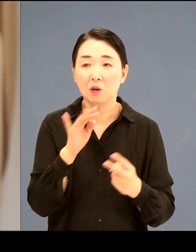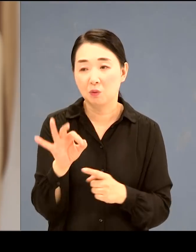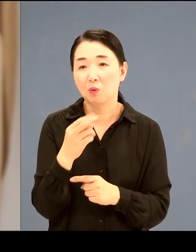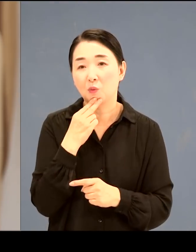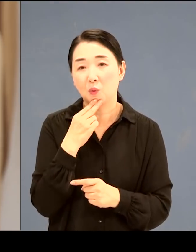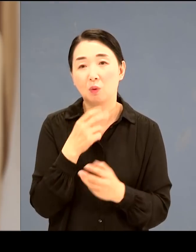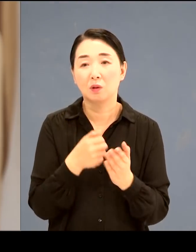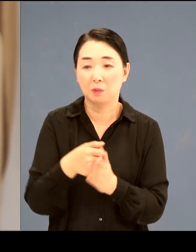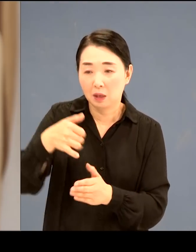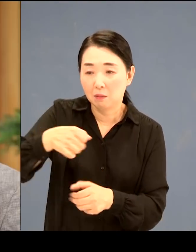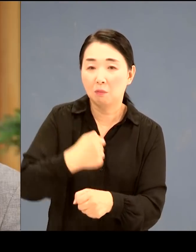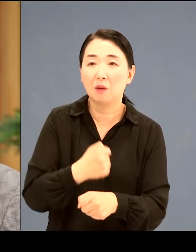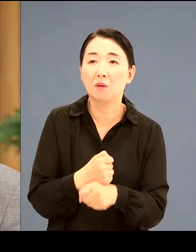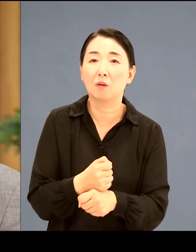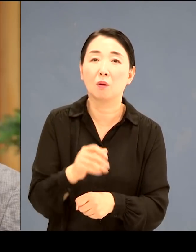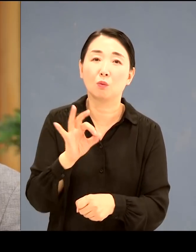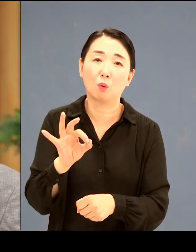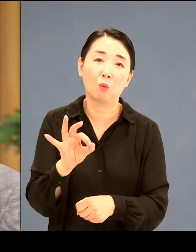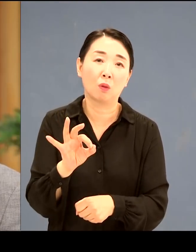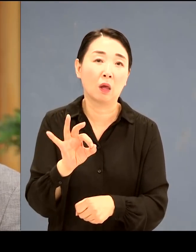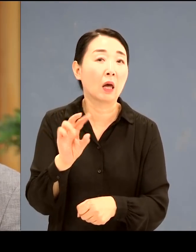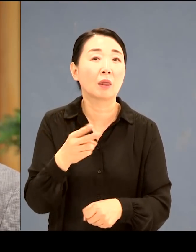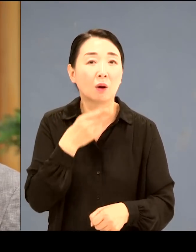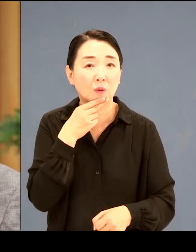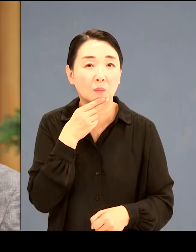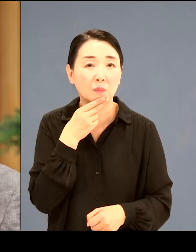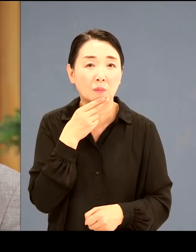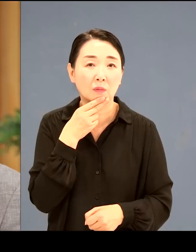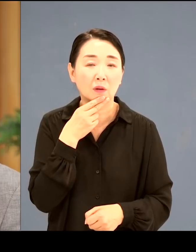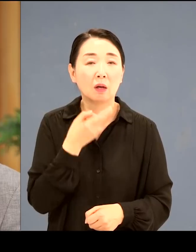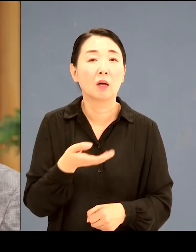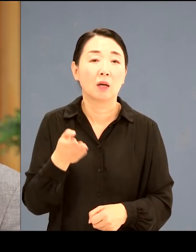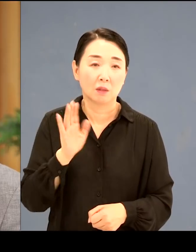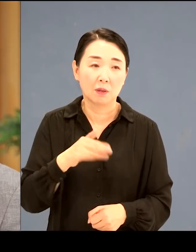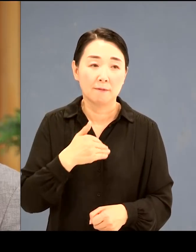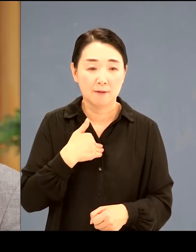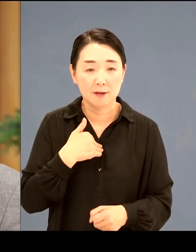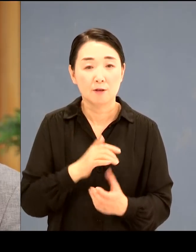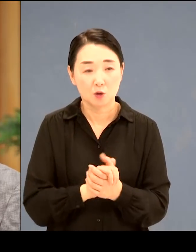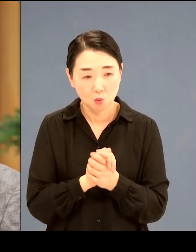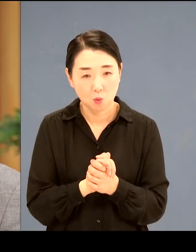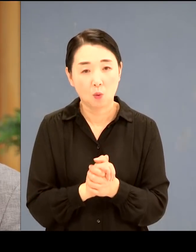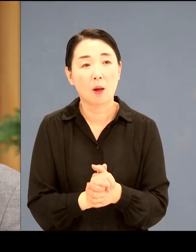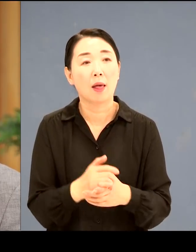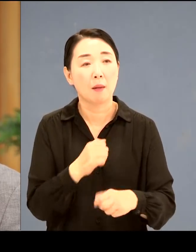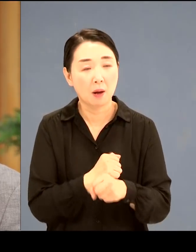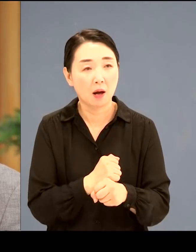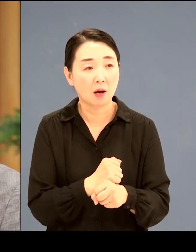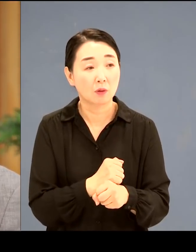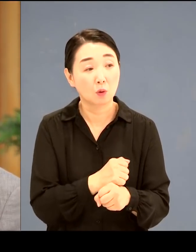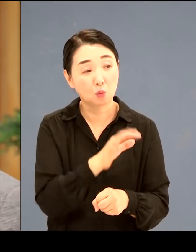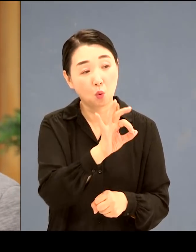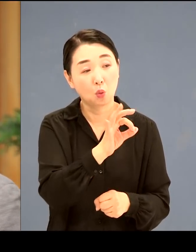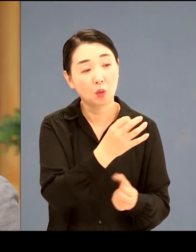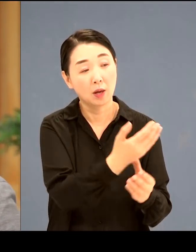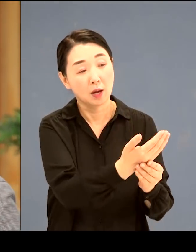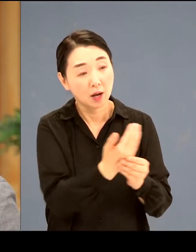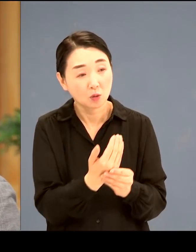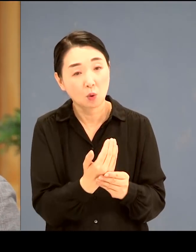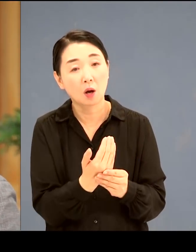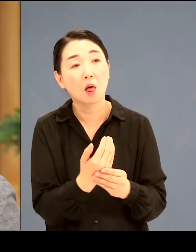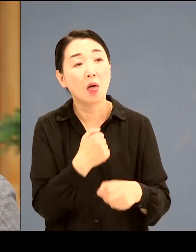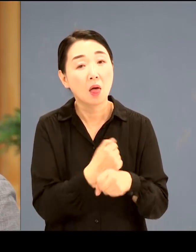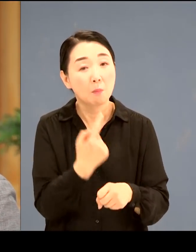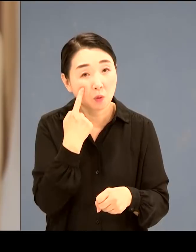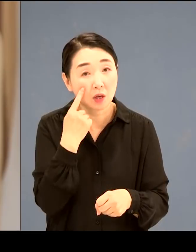있는 재정도 없었던 시절이거든요. 그럼 내가 기도를 해볼 테니까 돈을 들고 오면 하자. 누군가요? 누군가?